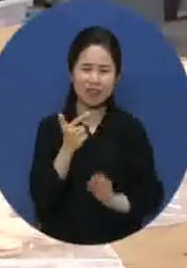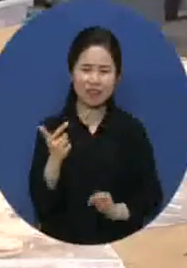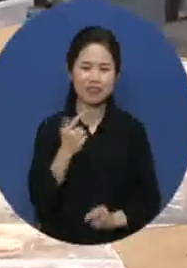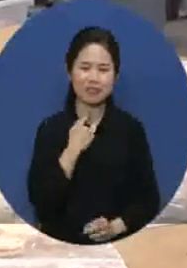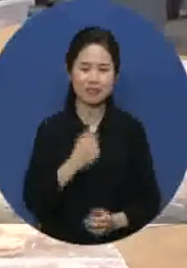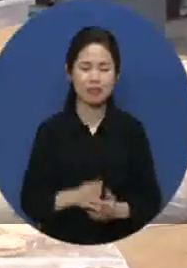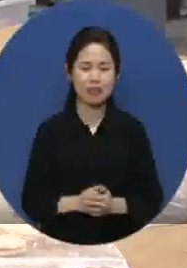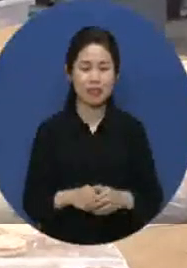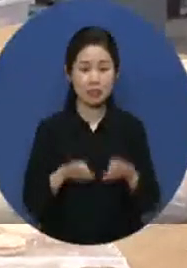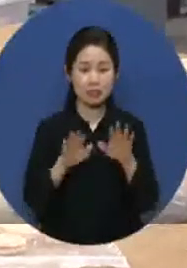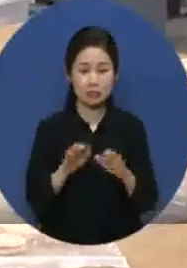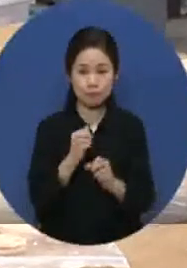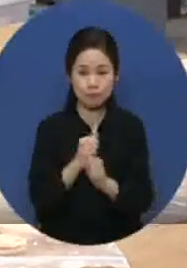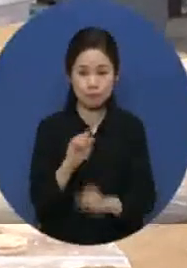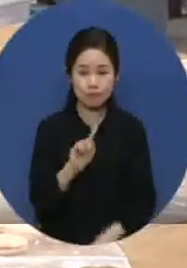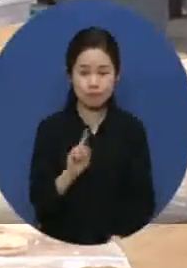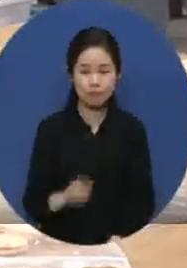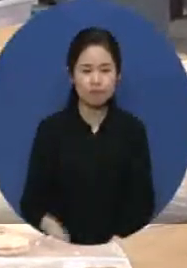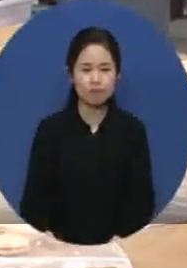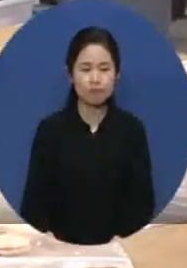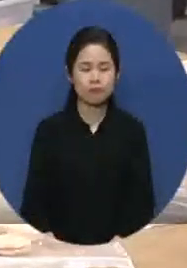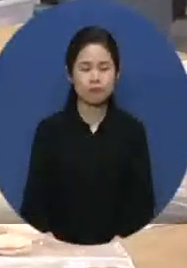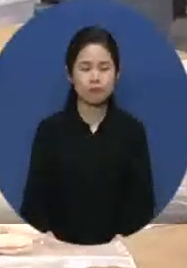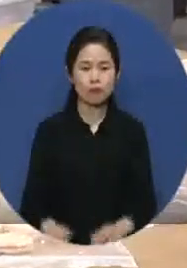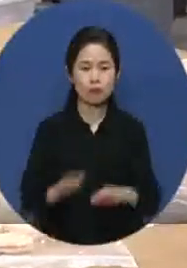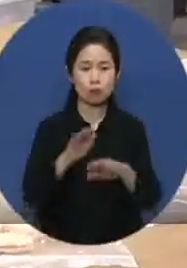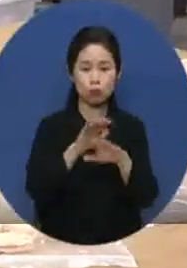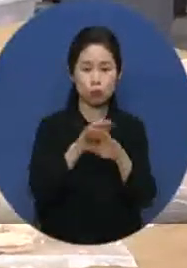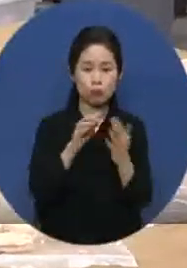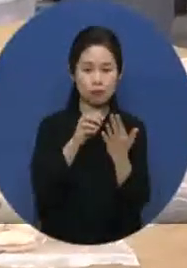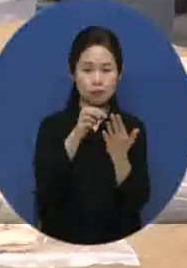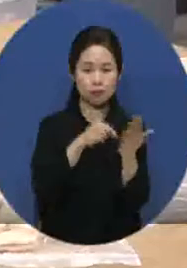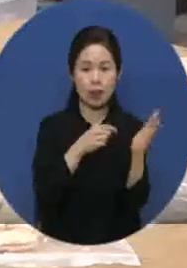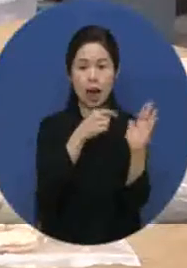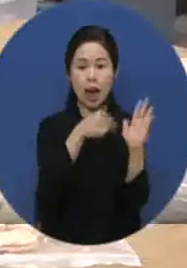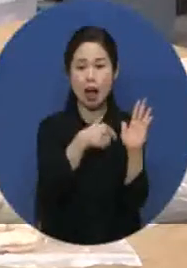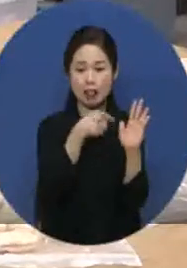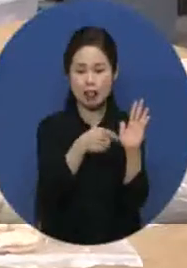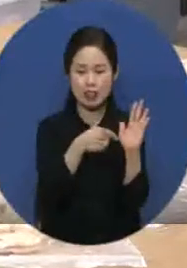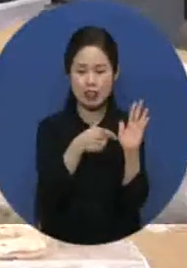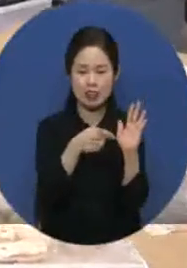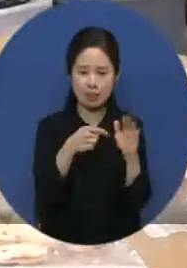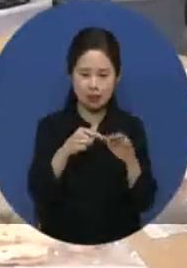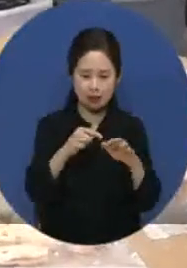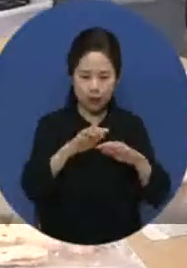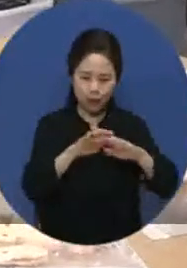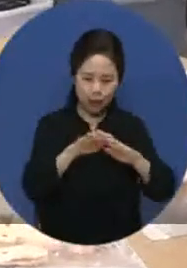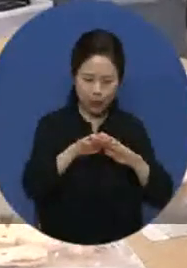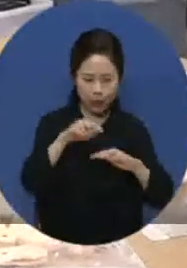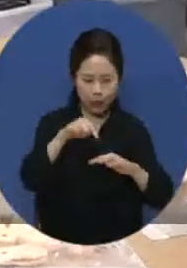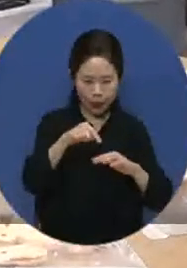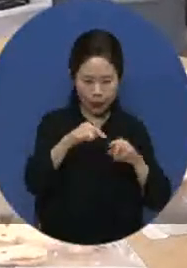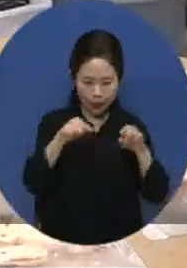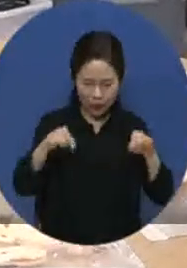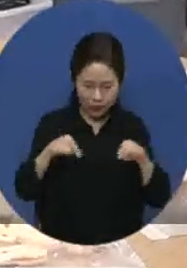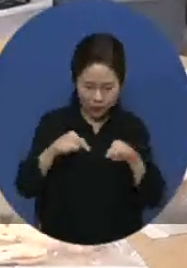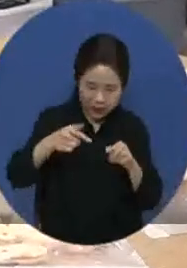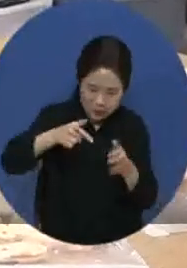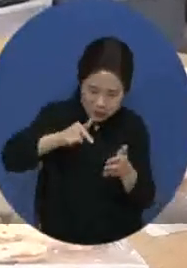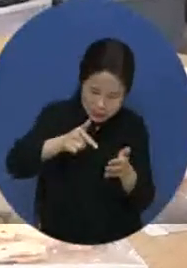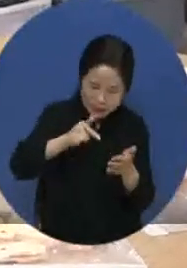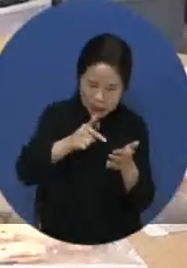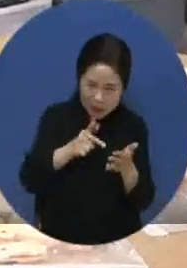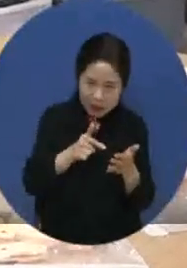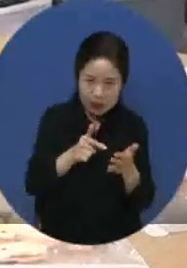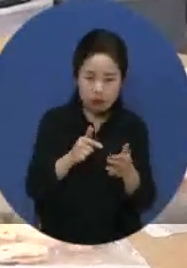지금 어떤 작업하고 계세요? 예, 손 안에 들어가는 회로 납땜하고 있습니다. 그럼 그 납땜 작업까지 일일이 다